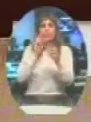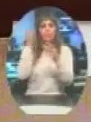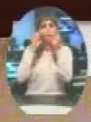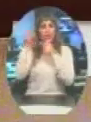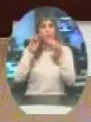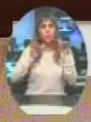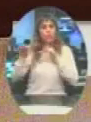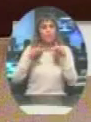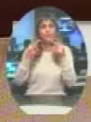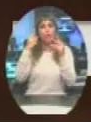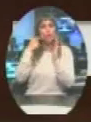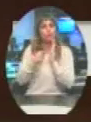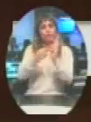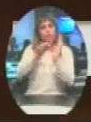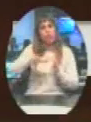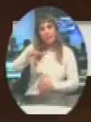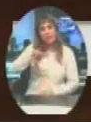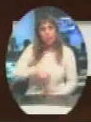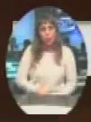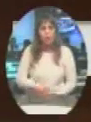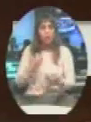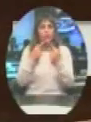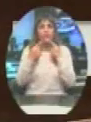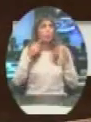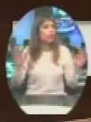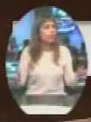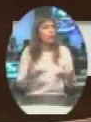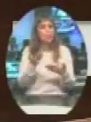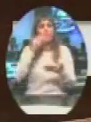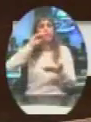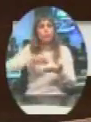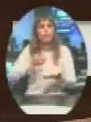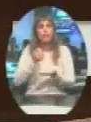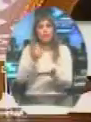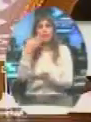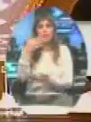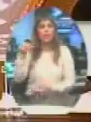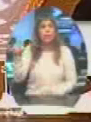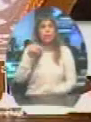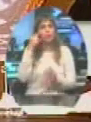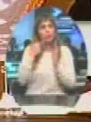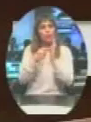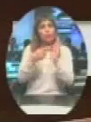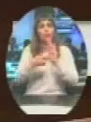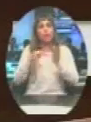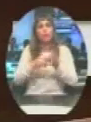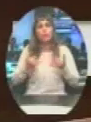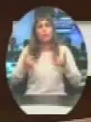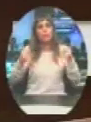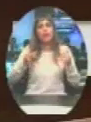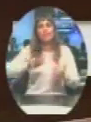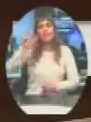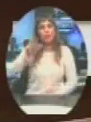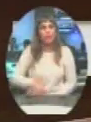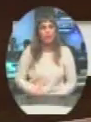ועקרונות שקיפותו לציבור, התנהל דיון דחוף לקראת אישור תקציב המדינה בנושא שקיפות התוכנית לפיתוח הצפון. במהלך